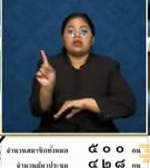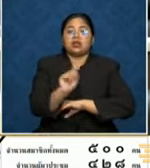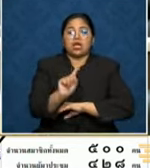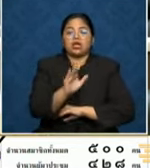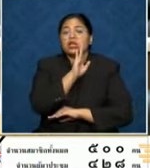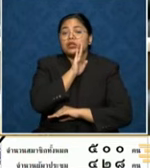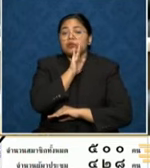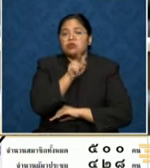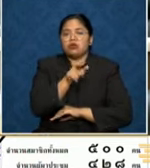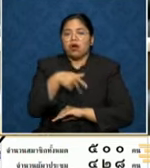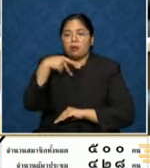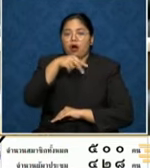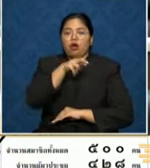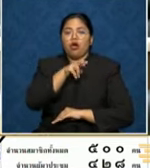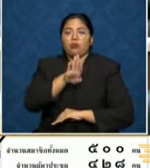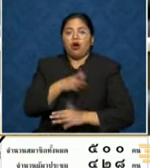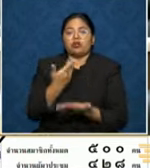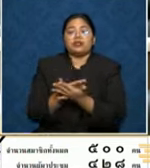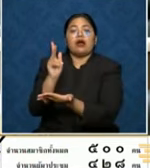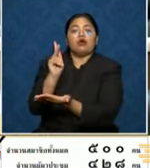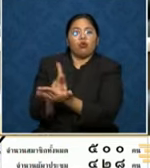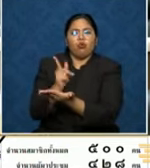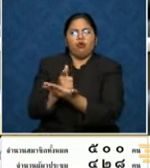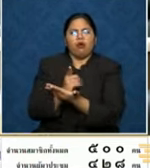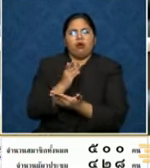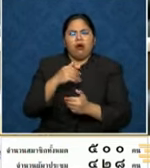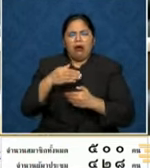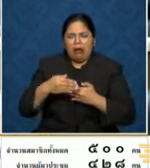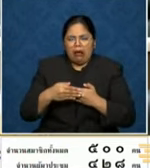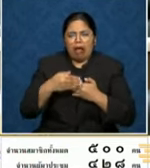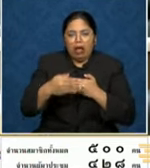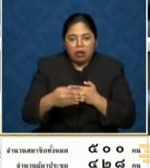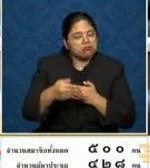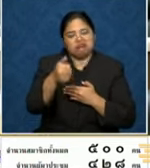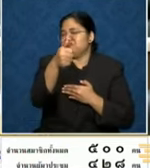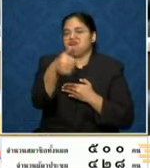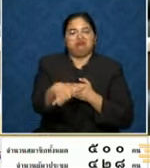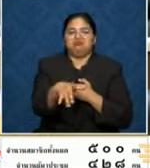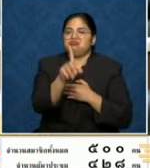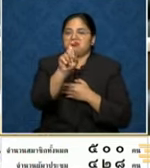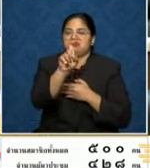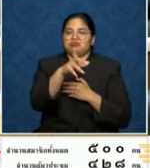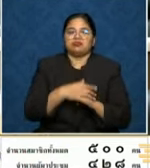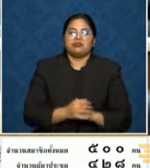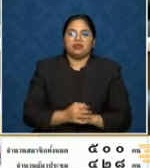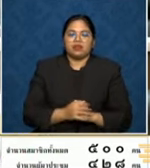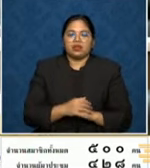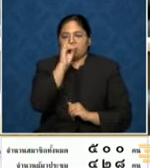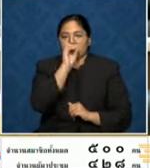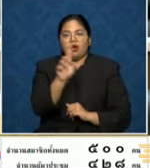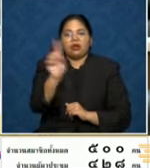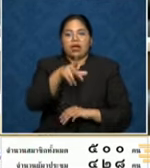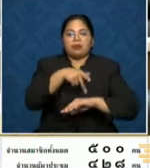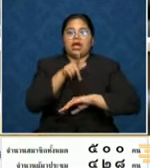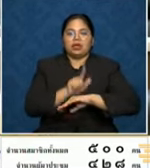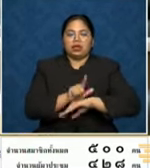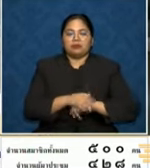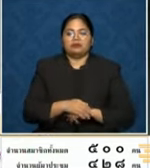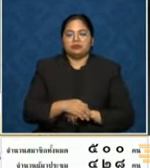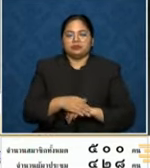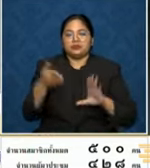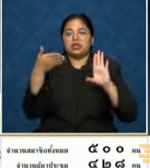เกิดว่าเกิดเป็นพรบ.เงินกู้มันเดินหน้าต่อไม่ได้ท่านประธานครับผมเรียนอย่างนี้ครับขอสไลด์ที่1ด้วยครับ